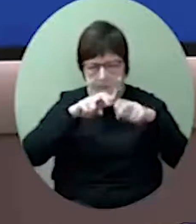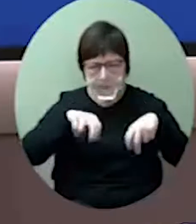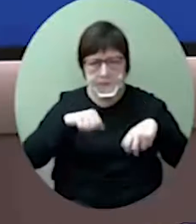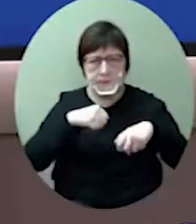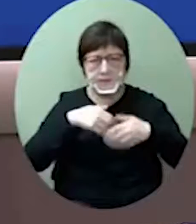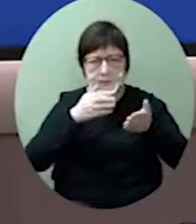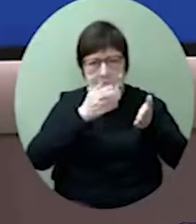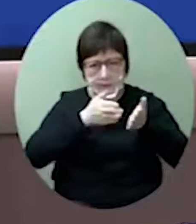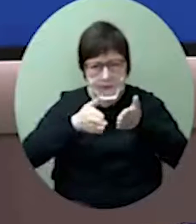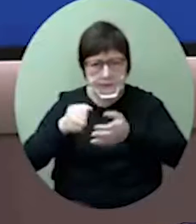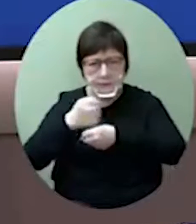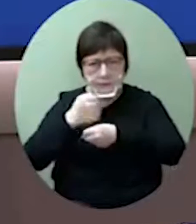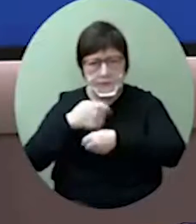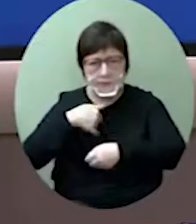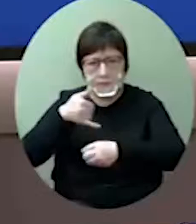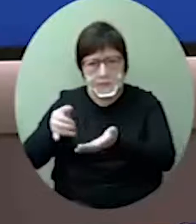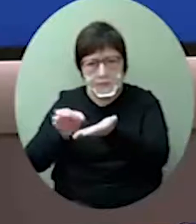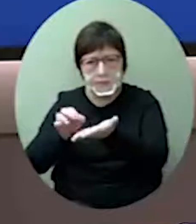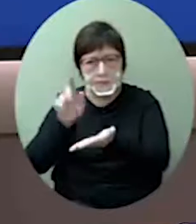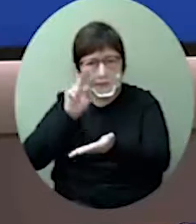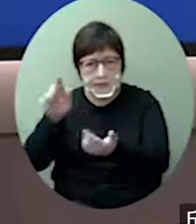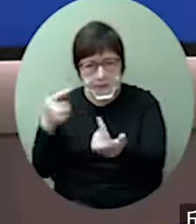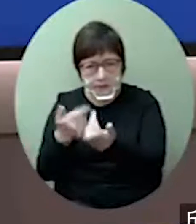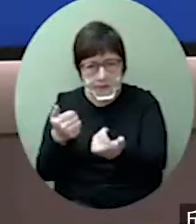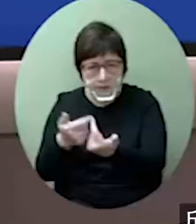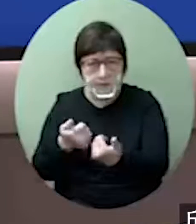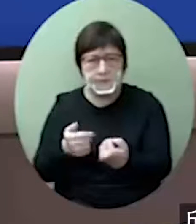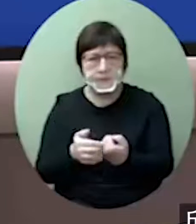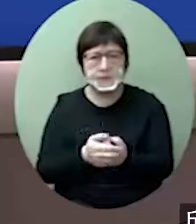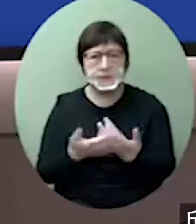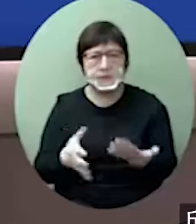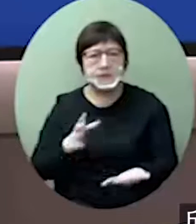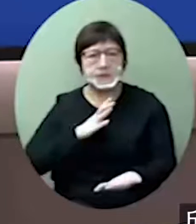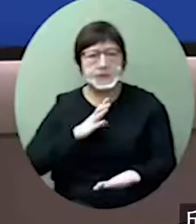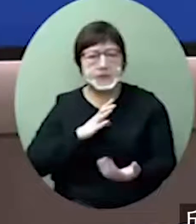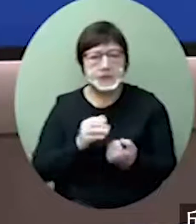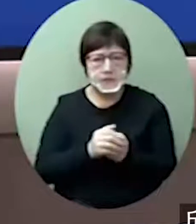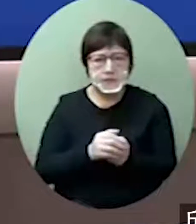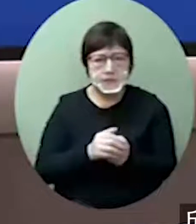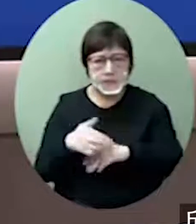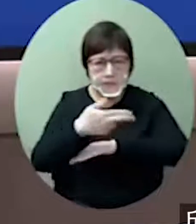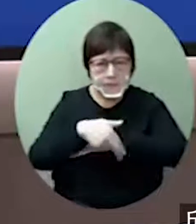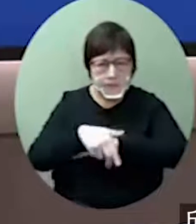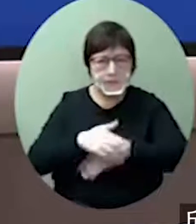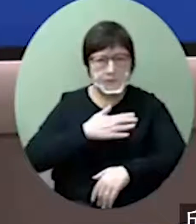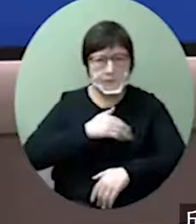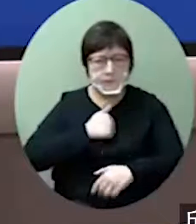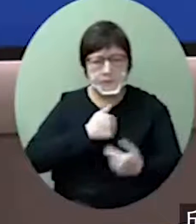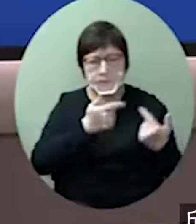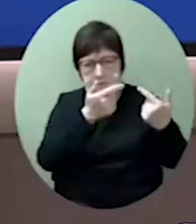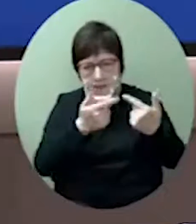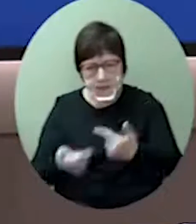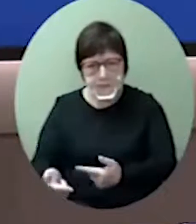要去每一個地方要睇佢是否係適合啦。咁所以而家個情況就係規劃同埋籌備繼續進